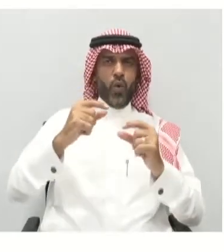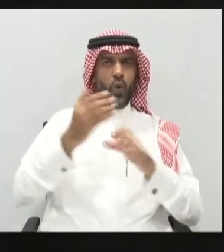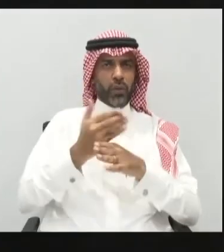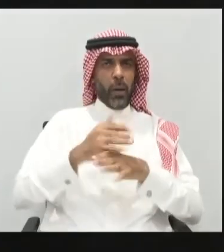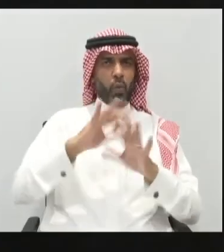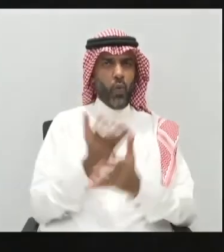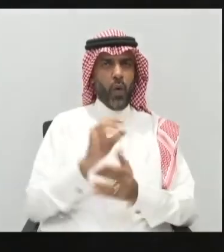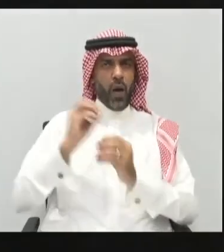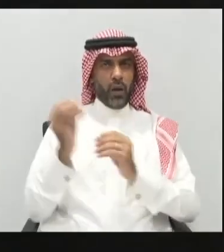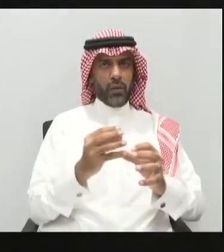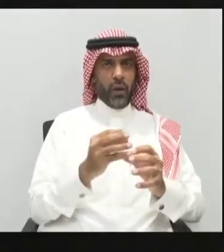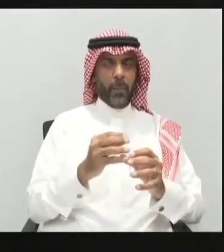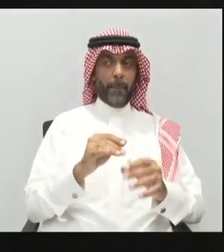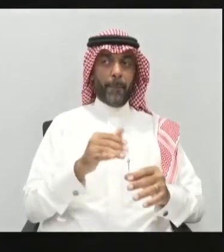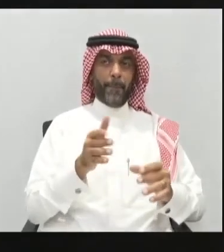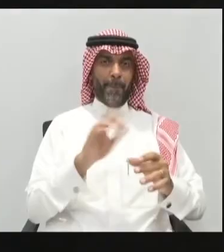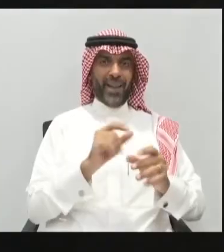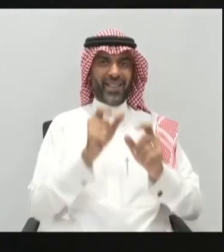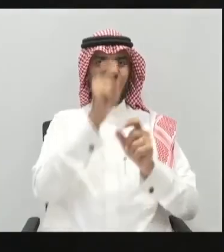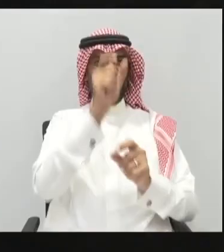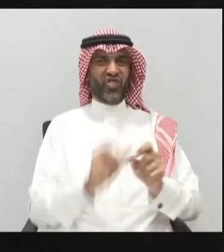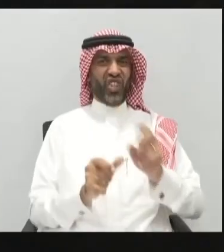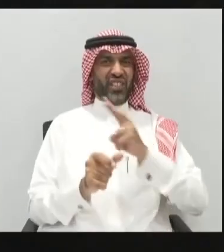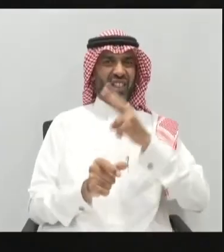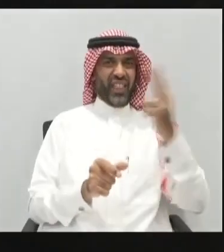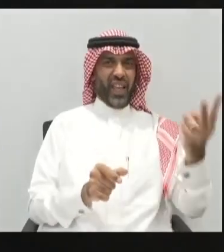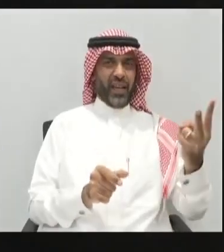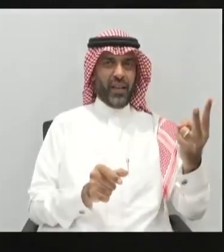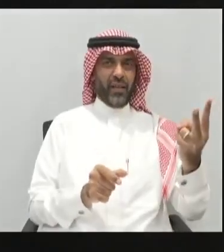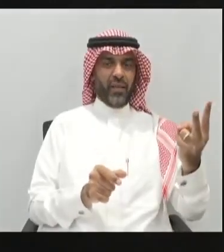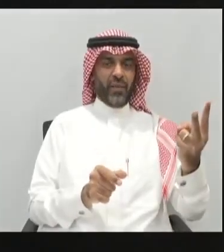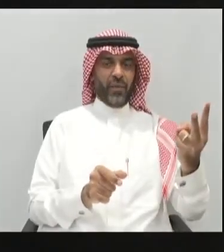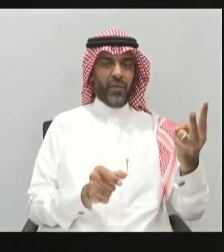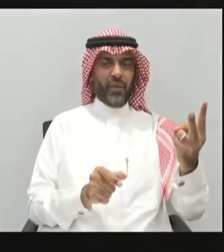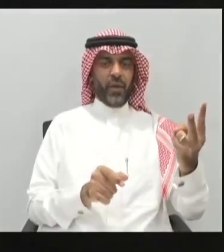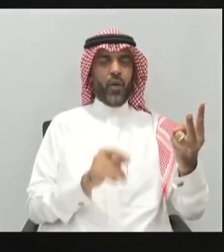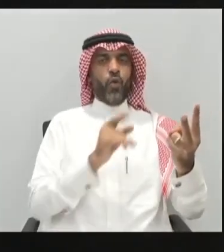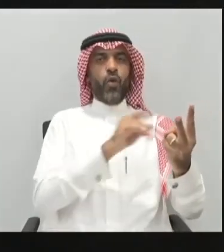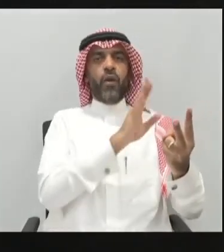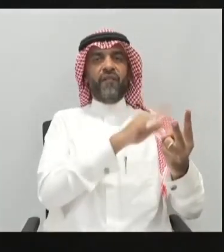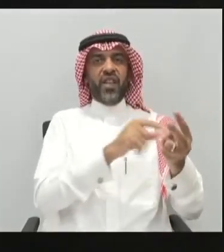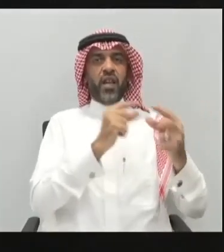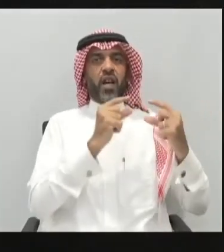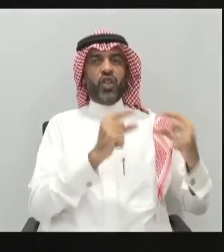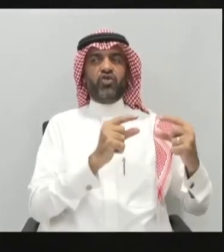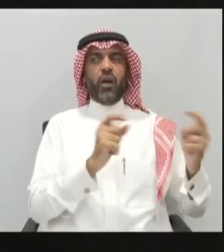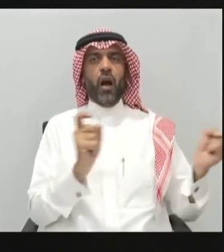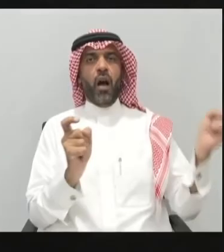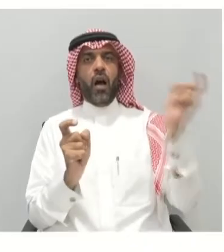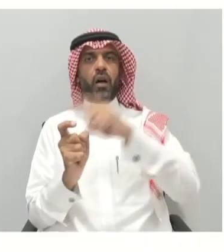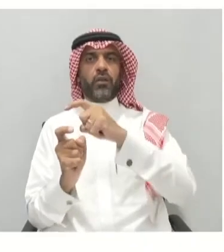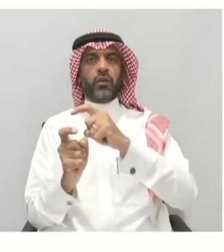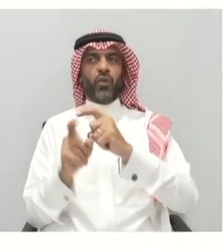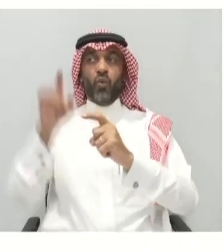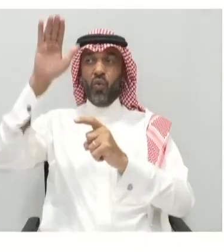الان ياتي الشخص الاخر ولديه حجه مضاده هي حجه تناقض